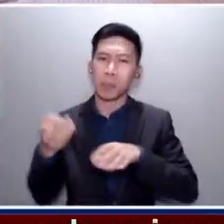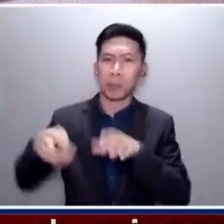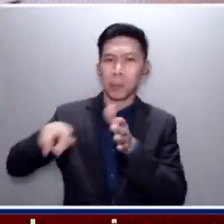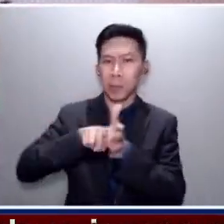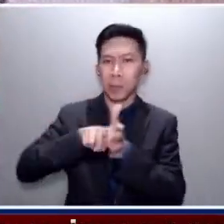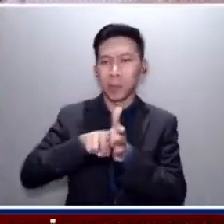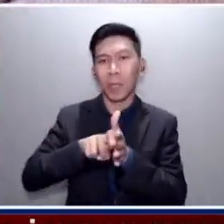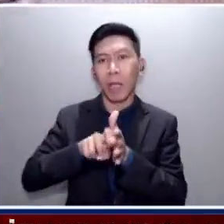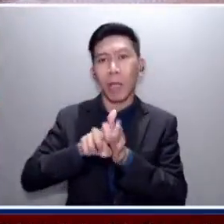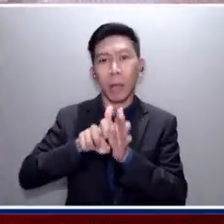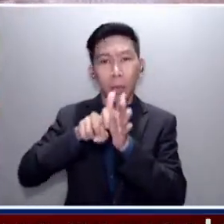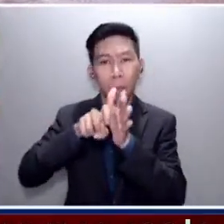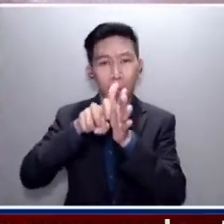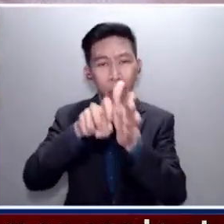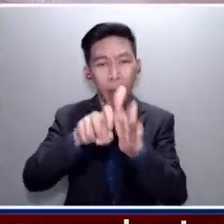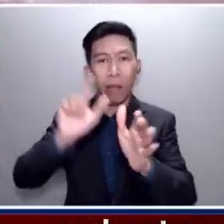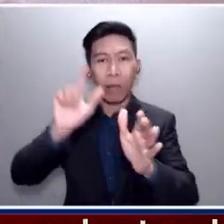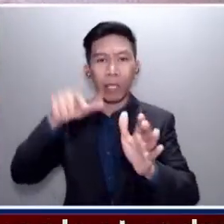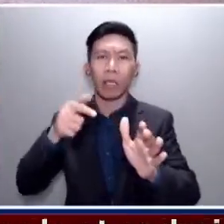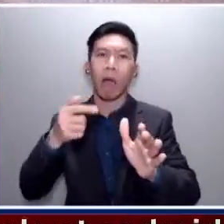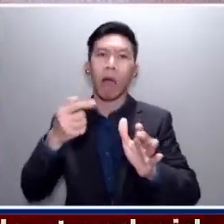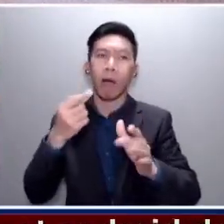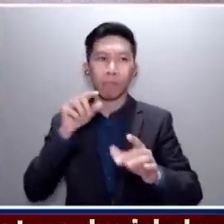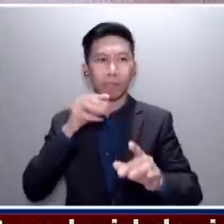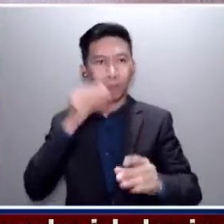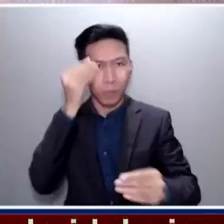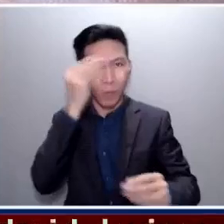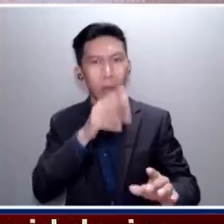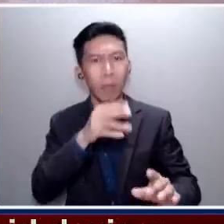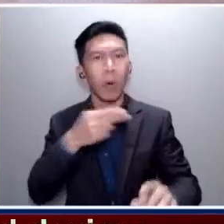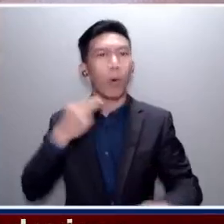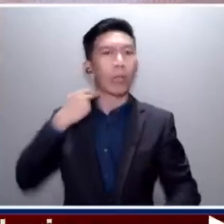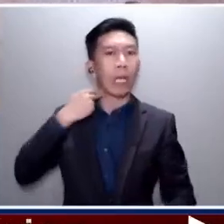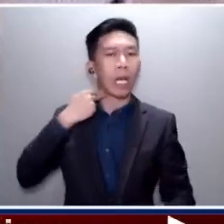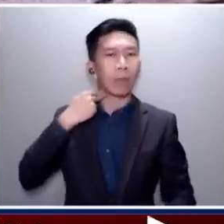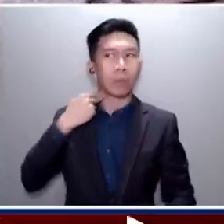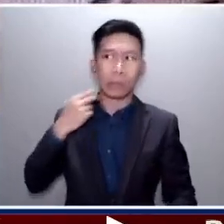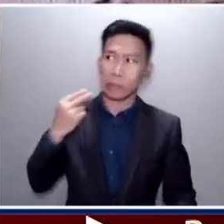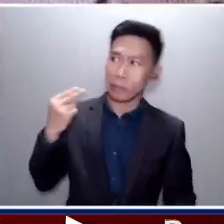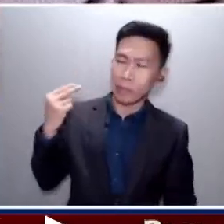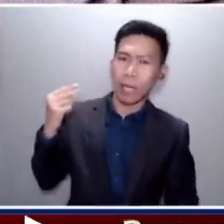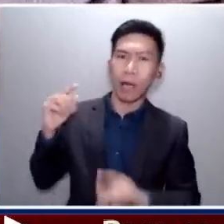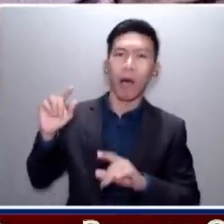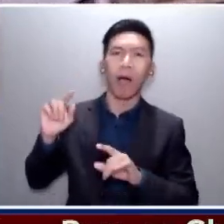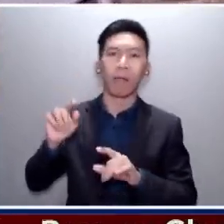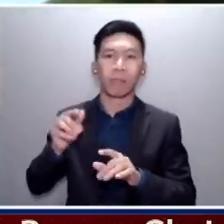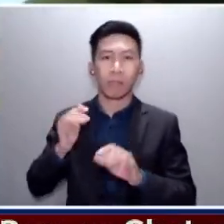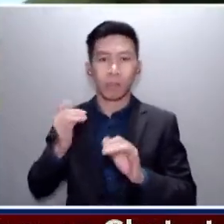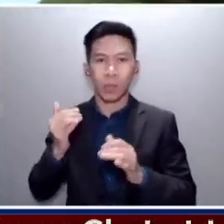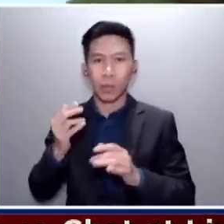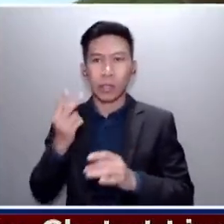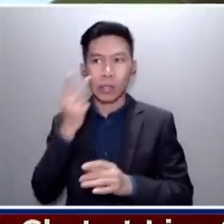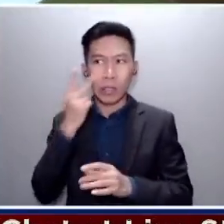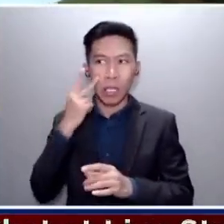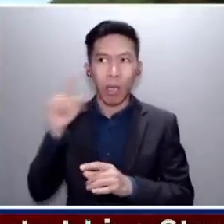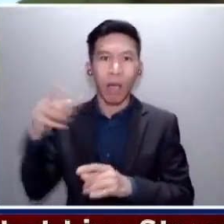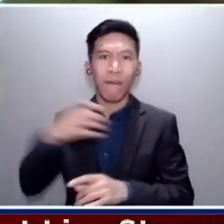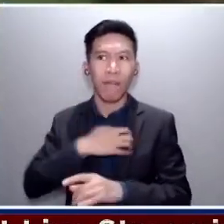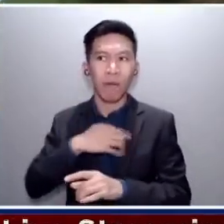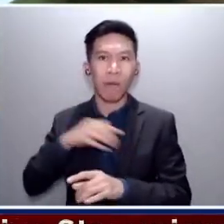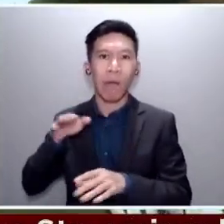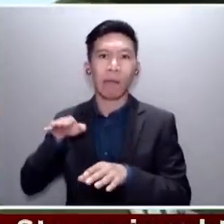mga ito. Pinapasok nila ako dun sa one-way, ay dun pala sa kanto, nandun yung mga polis. Nakita nila na one-way, yung pina-atras nila ako.